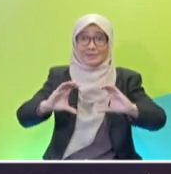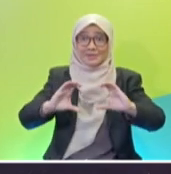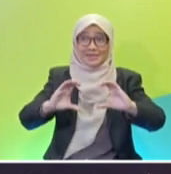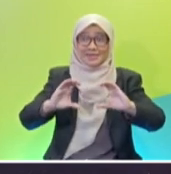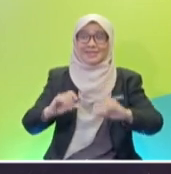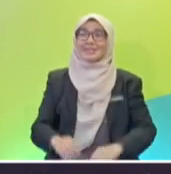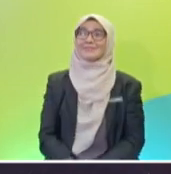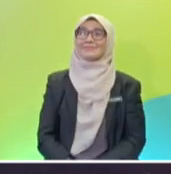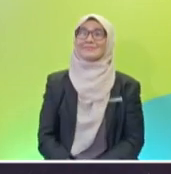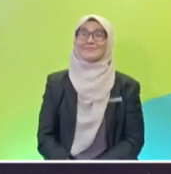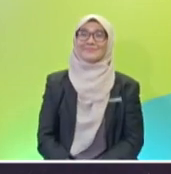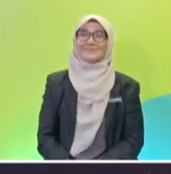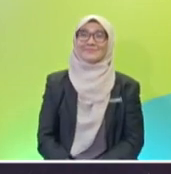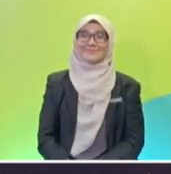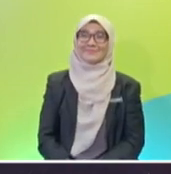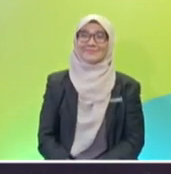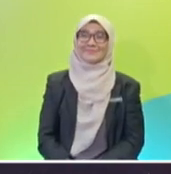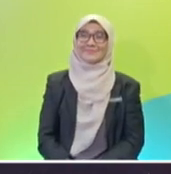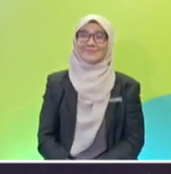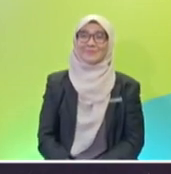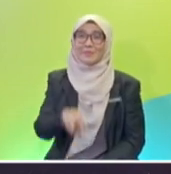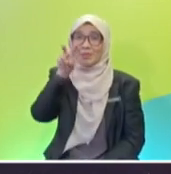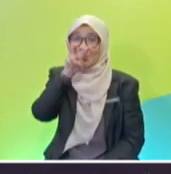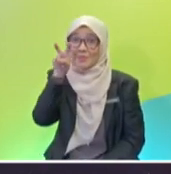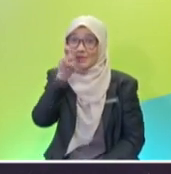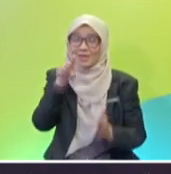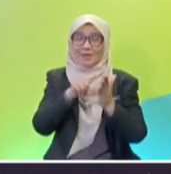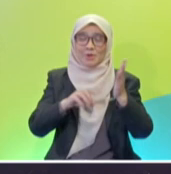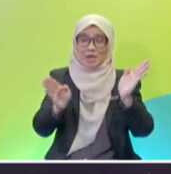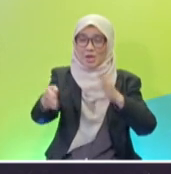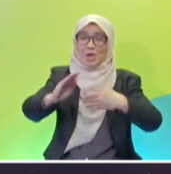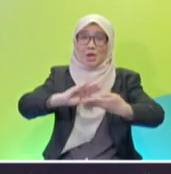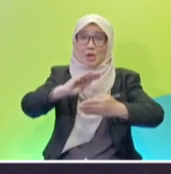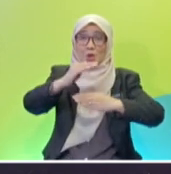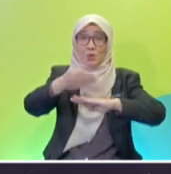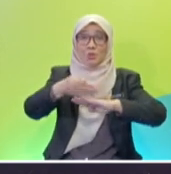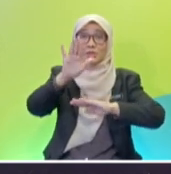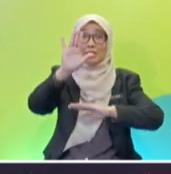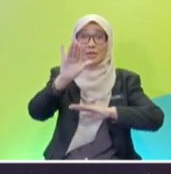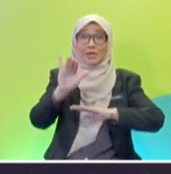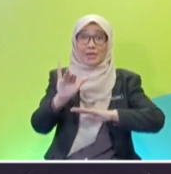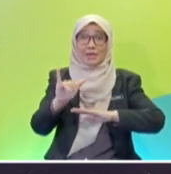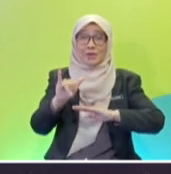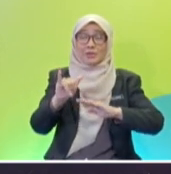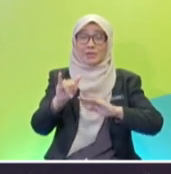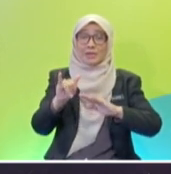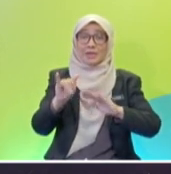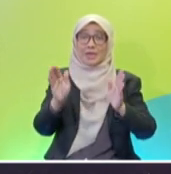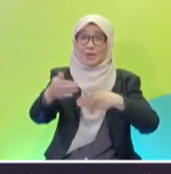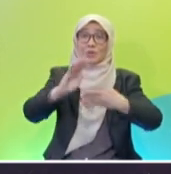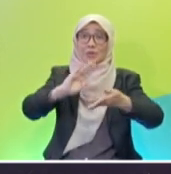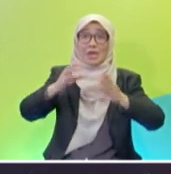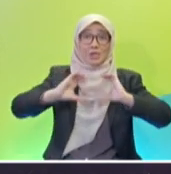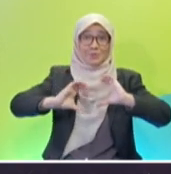tulislah Hanif. Baik. Pemerhatian dia. Okey, kotak A masa yang diambil ialah? Cepat juga. Saya kotak A. Ya.